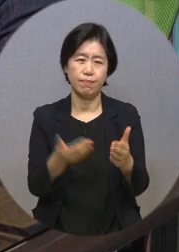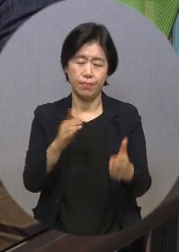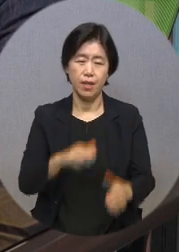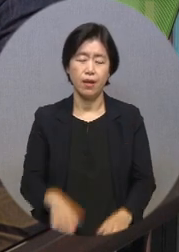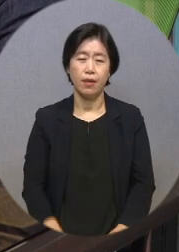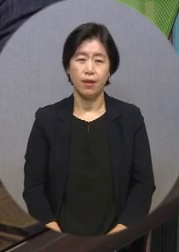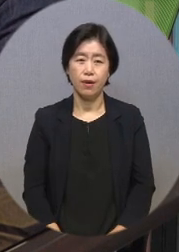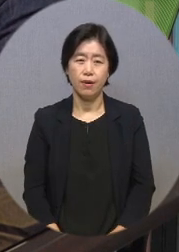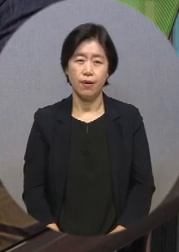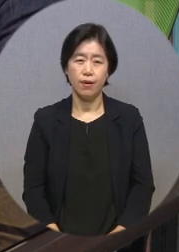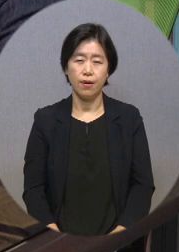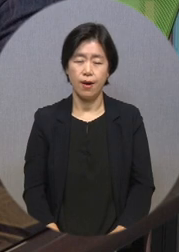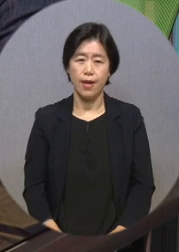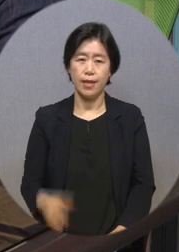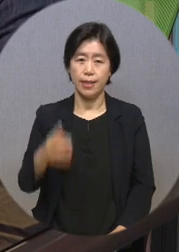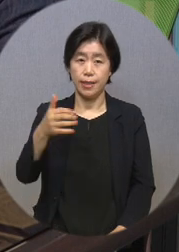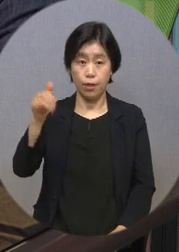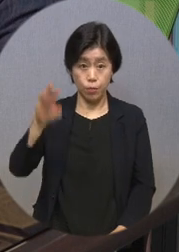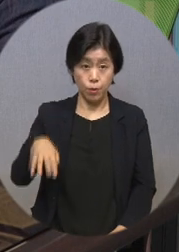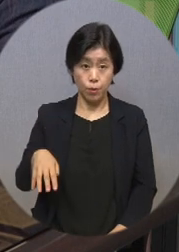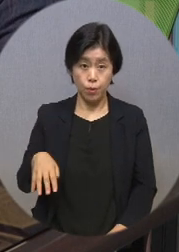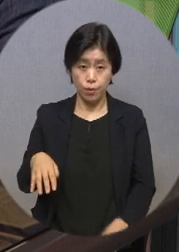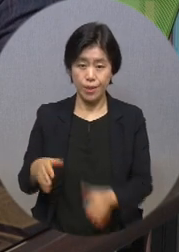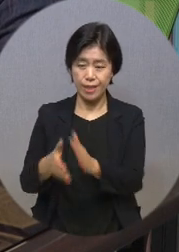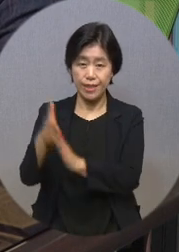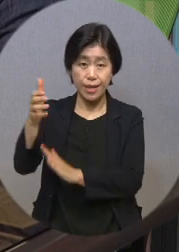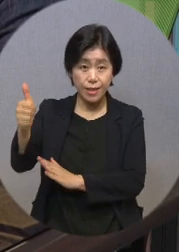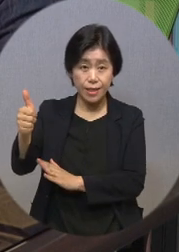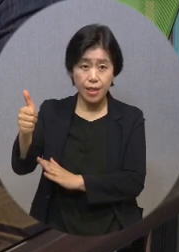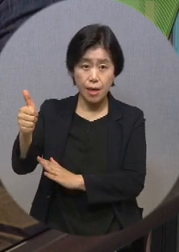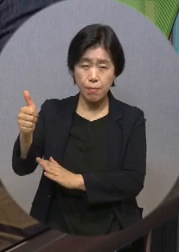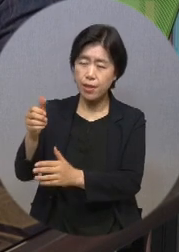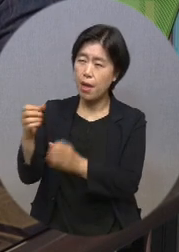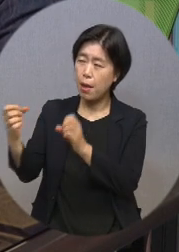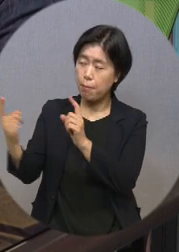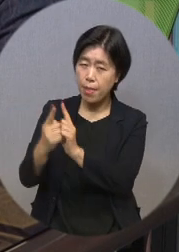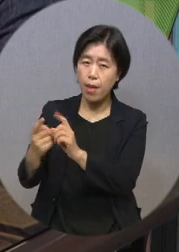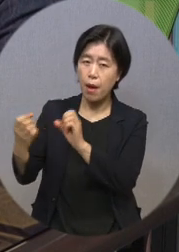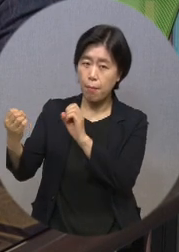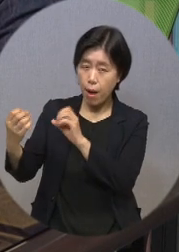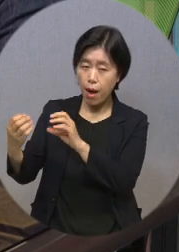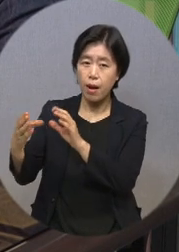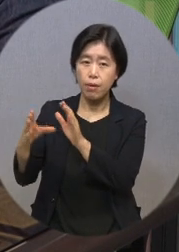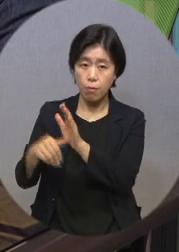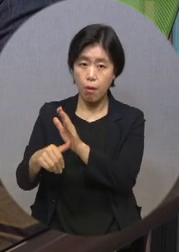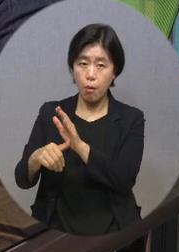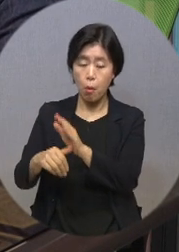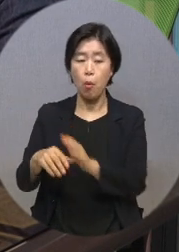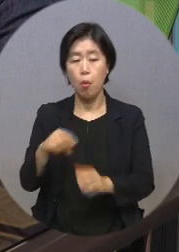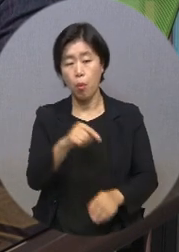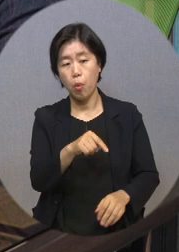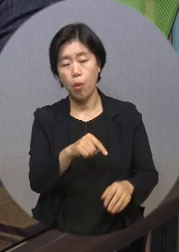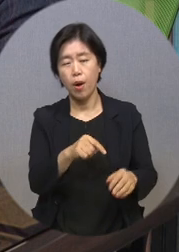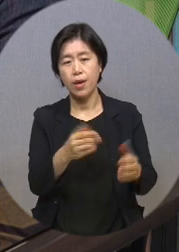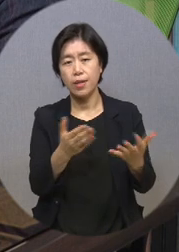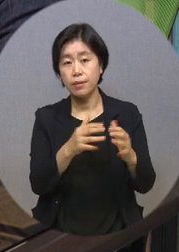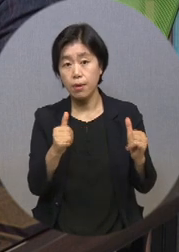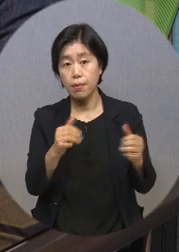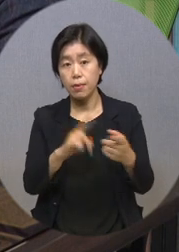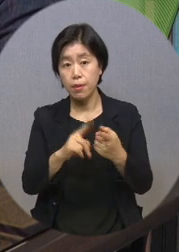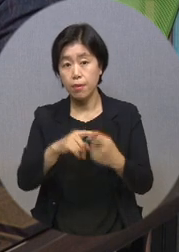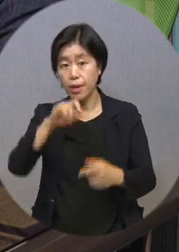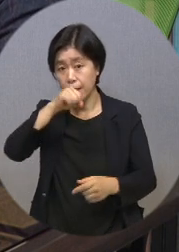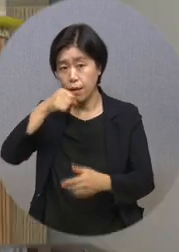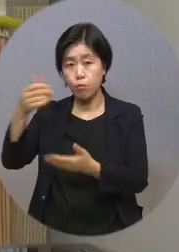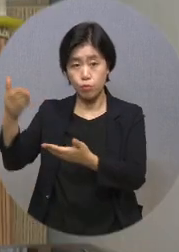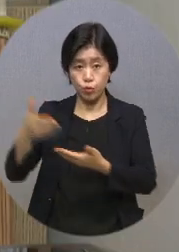세종시장님께서 또 여러 가지 어려운 점을 잘 살펴주셔서 선뜻 또 예산 그 반영을 해주셔서 제가 취임 후 1년